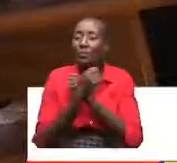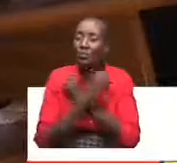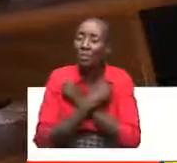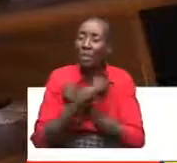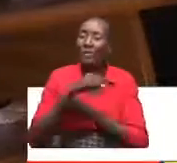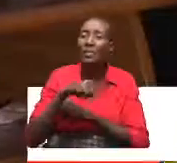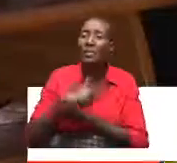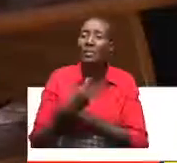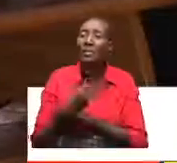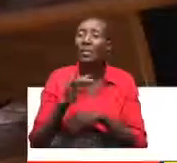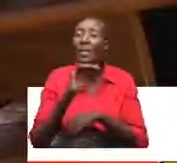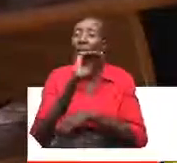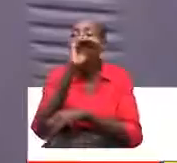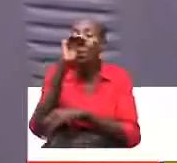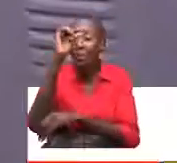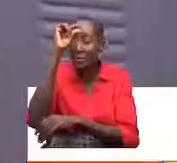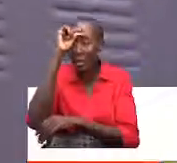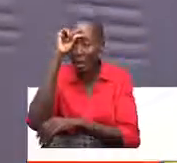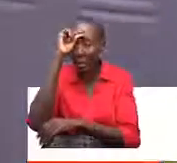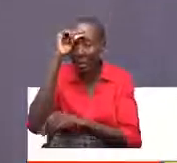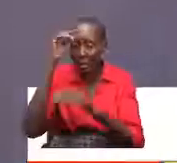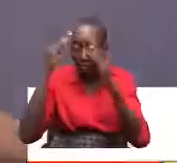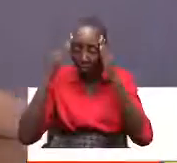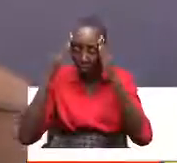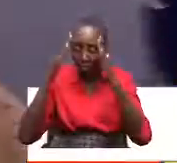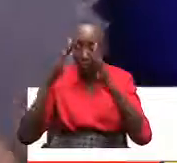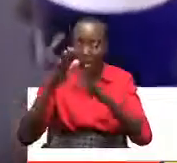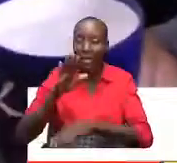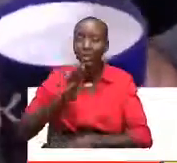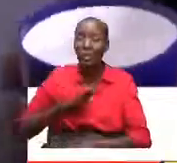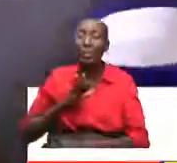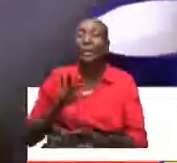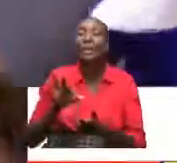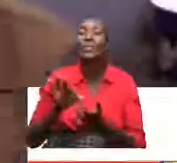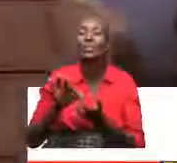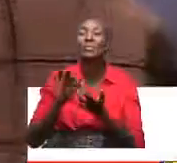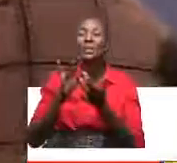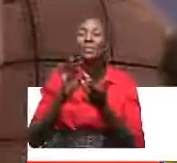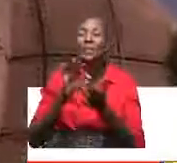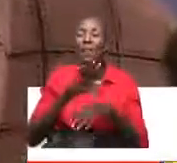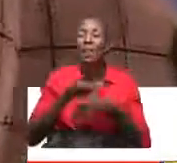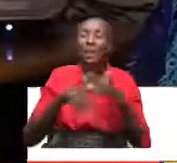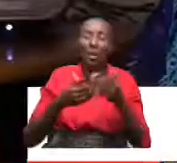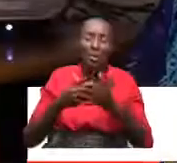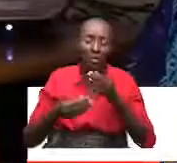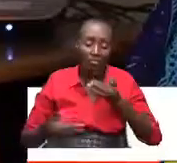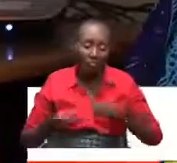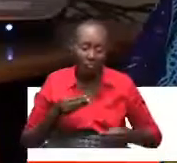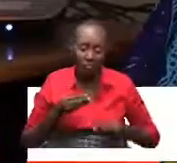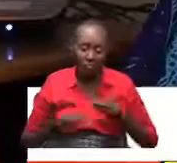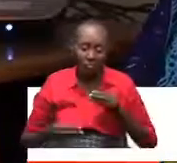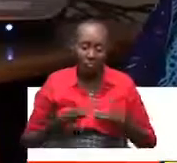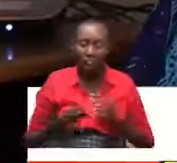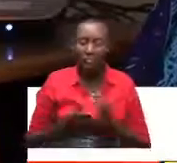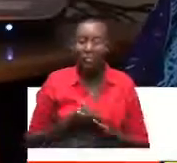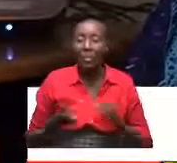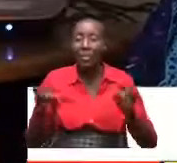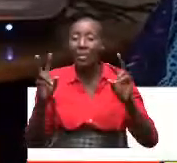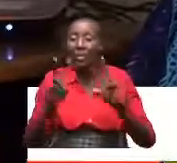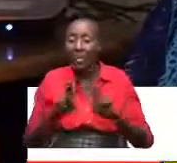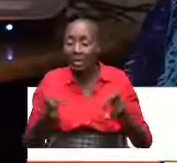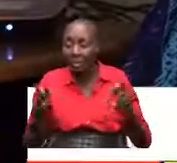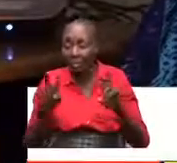kwa serikali ni kuwapa kipaumbele akina mama, hasa wale wanaoishi na ulemavu. Watafute jambo